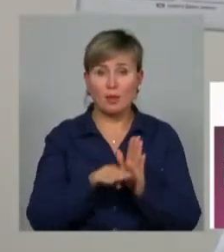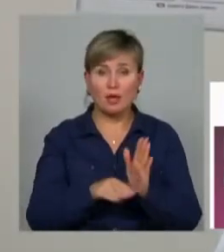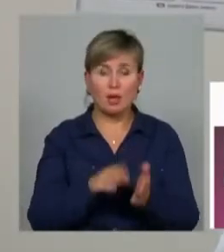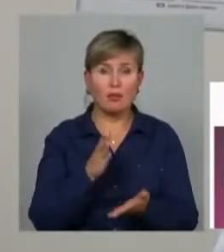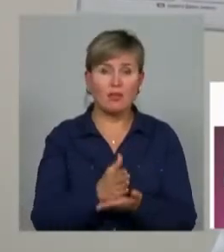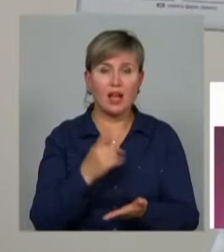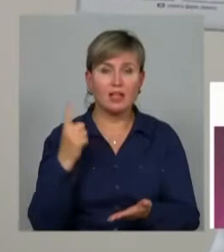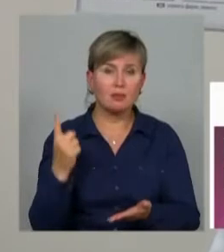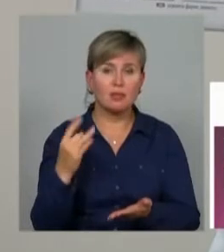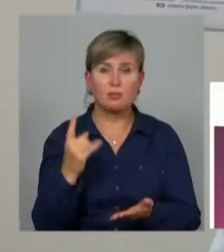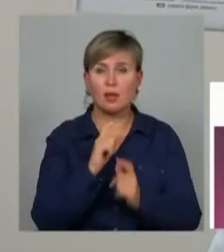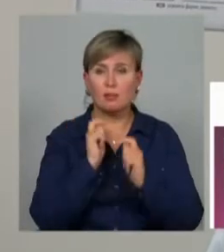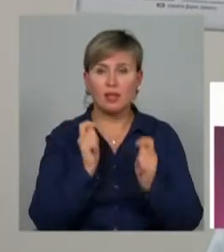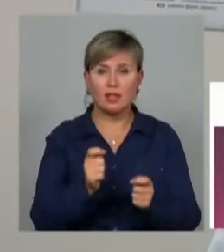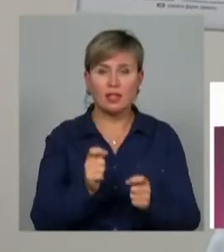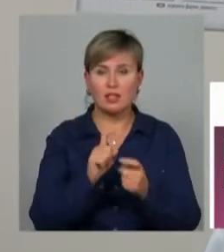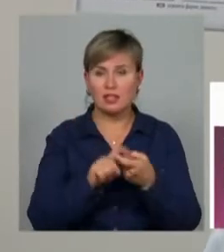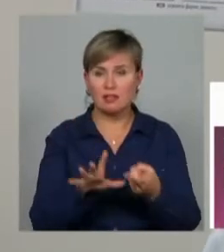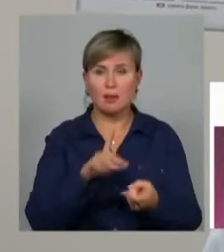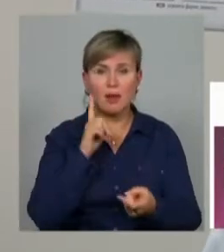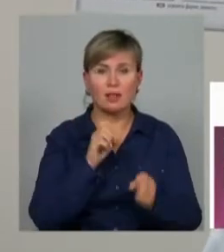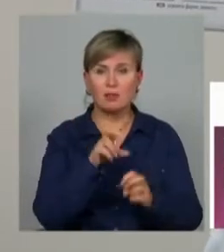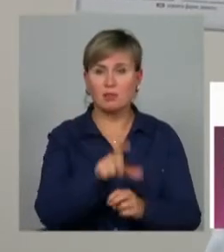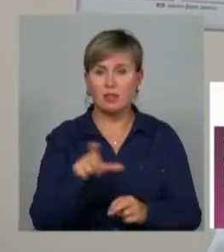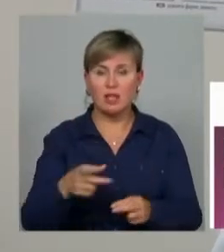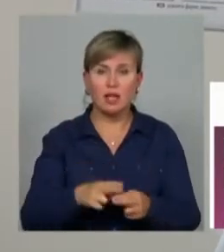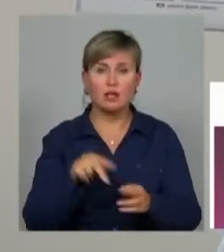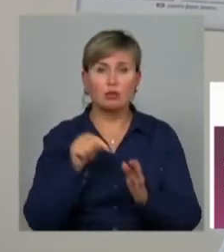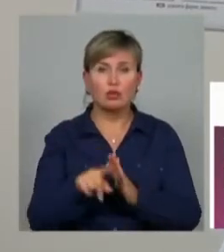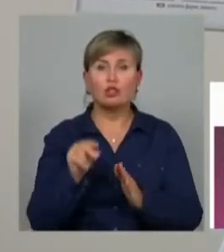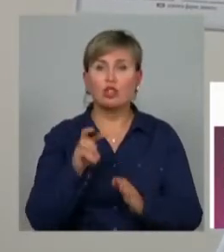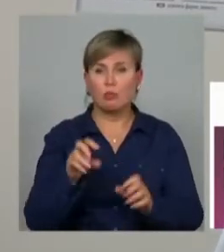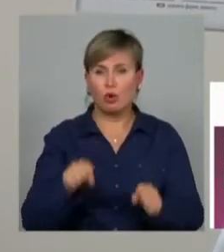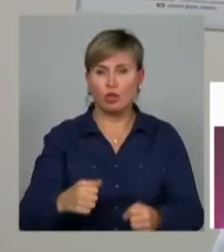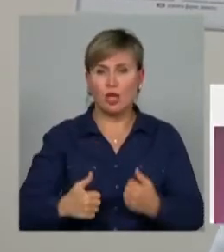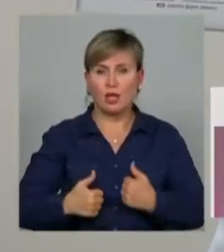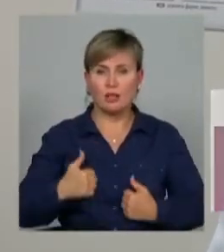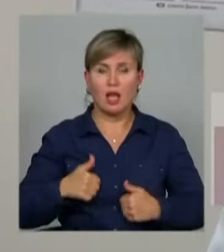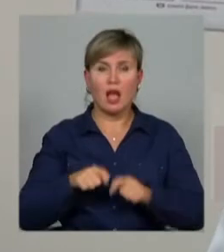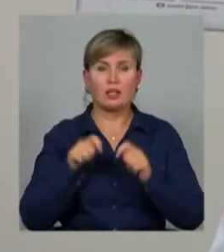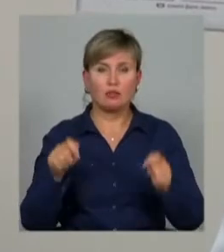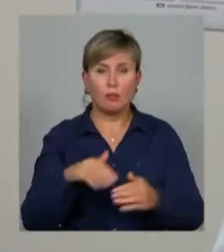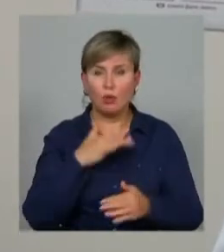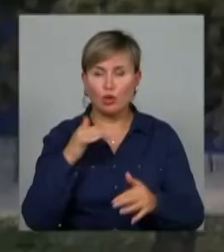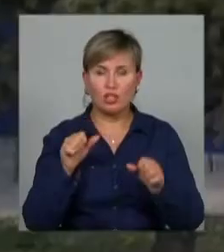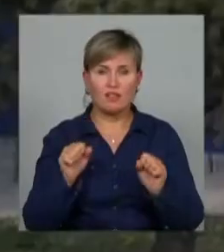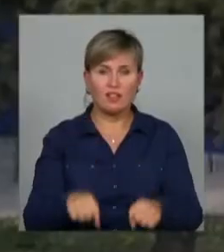является одним из подарков независимости молодым специалистам. Это именно то, чем можно гордиться. Она открывает множество возможностей.